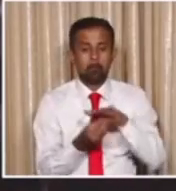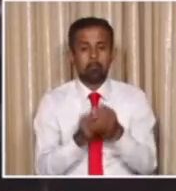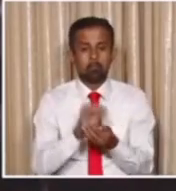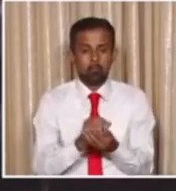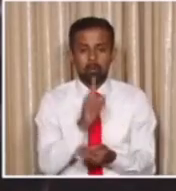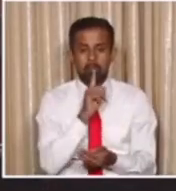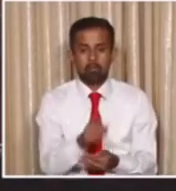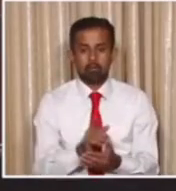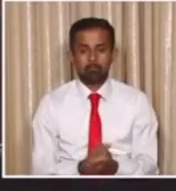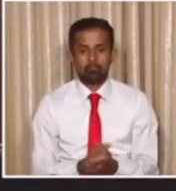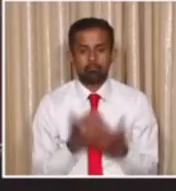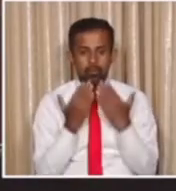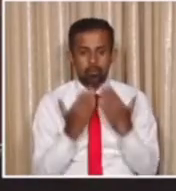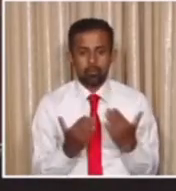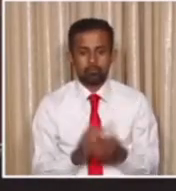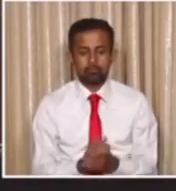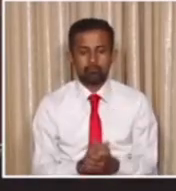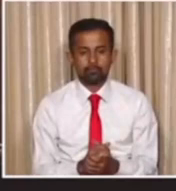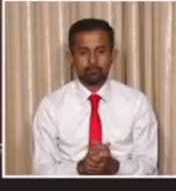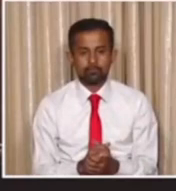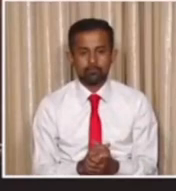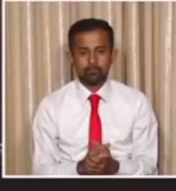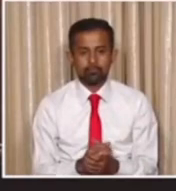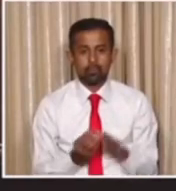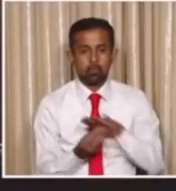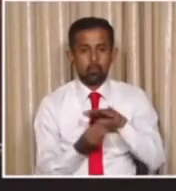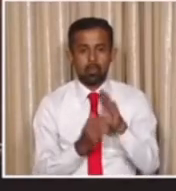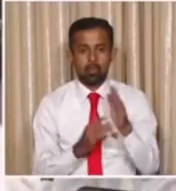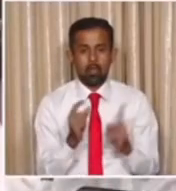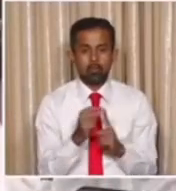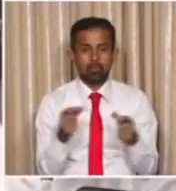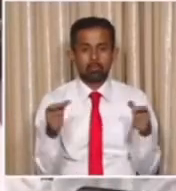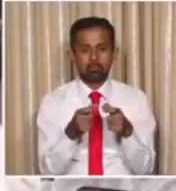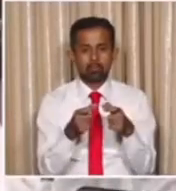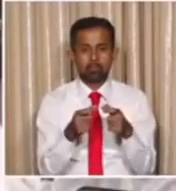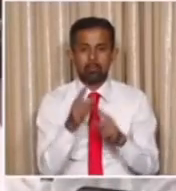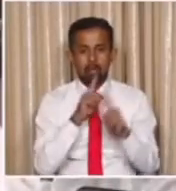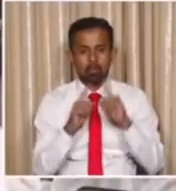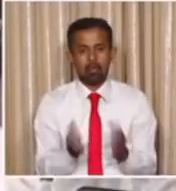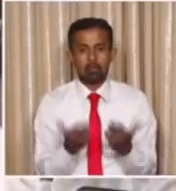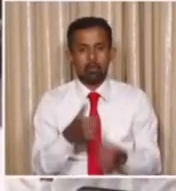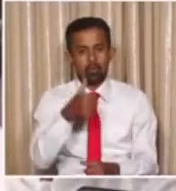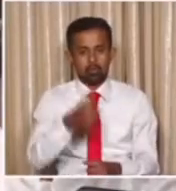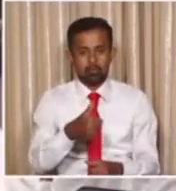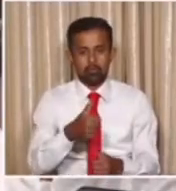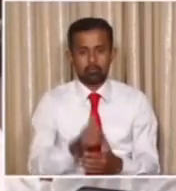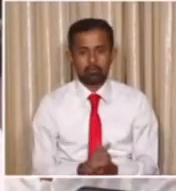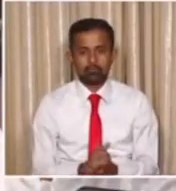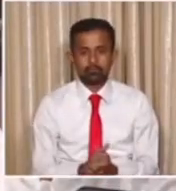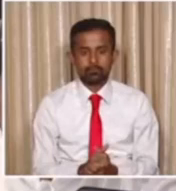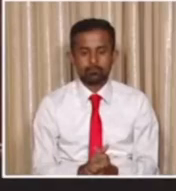කරන්න කියලා ඉල්ලනවා. හොඳයි බොහොම ඉස්සර. ඉල්ලීමක් කෙනා පරිසර අමාත්‍යතුමත් සමගයේ සම්බන්ධව සාකච්ඡා කරොත් හොඳයි කියලා.